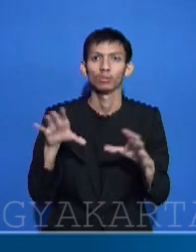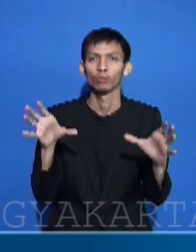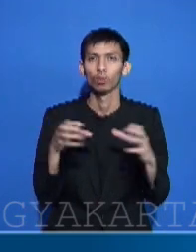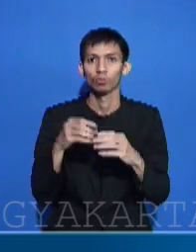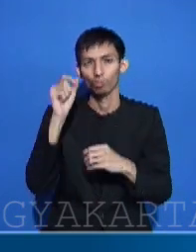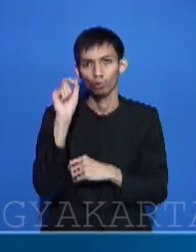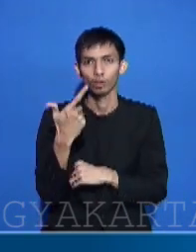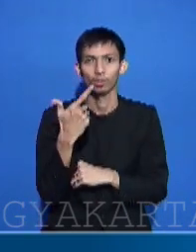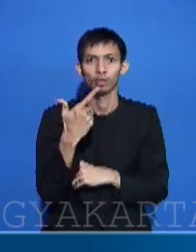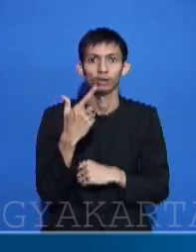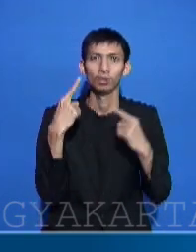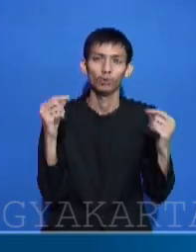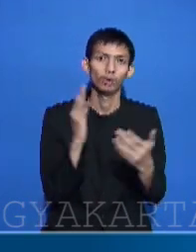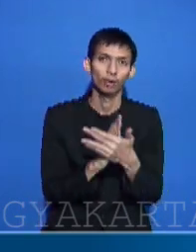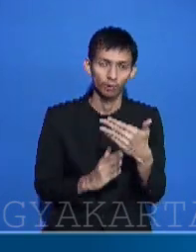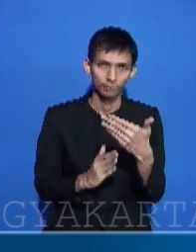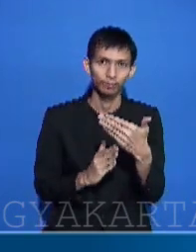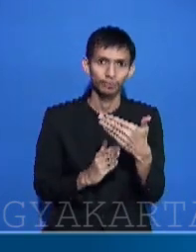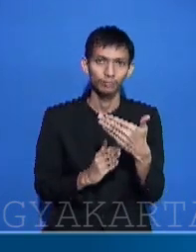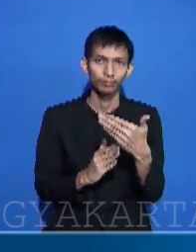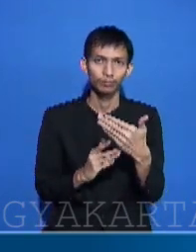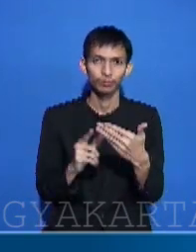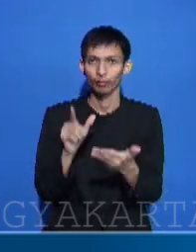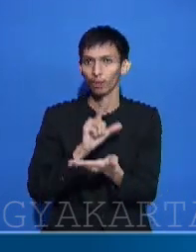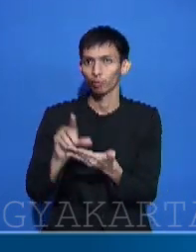Jateng, dikirimkan unit